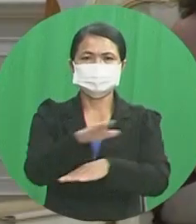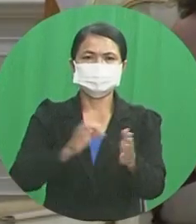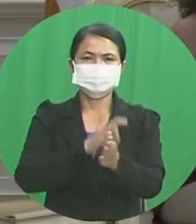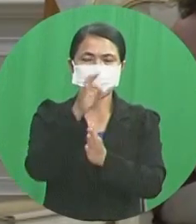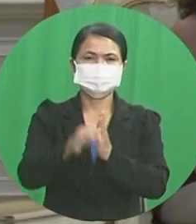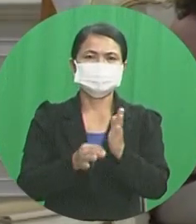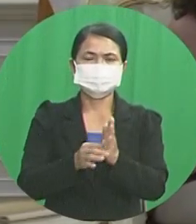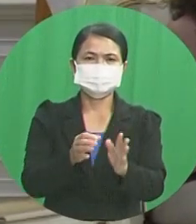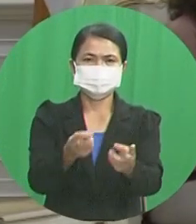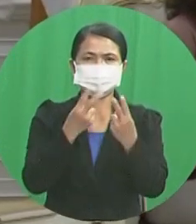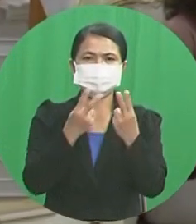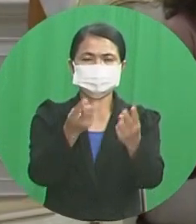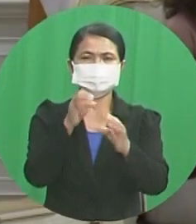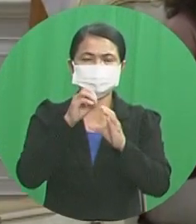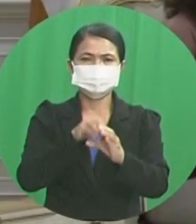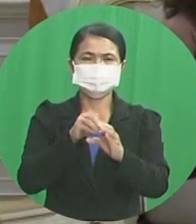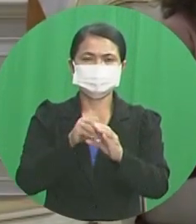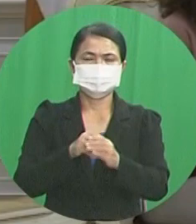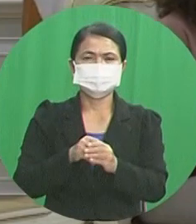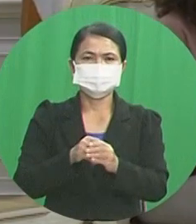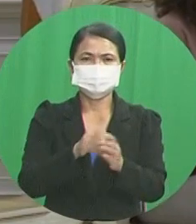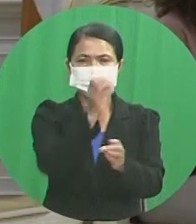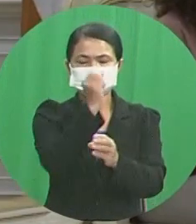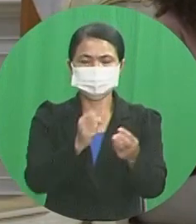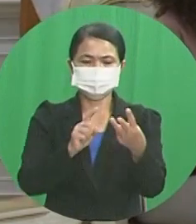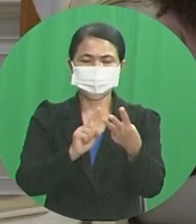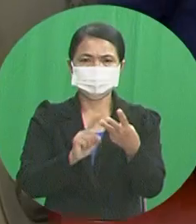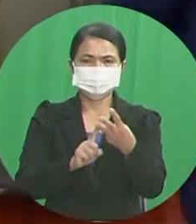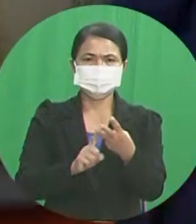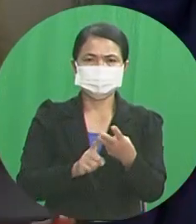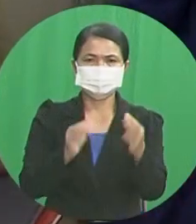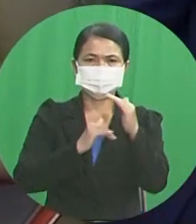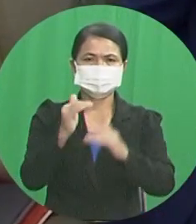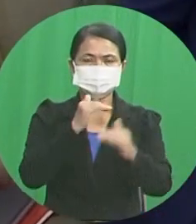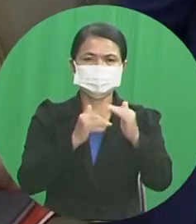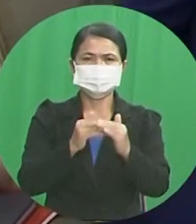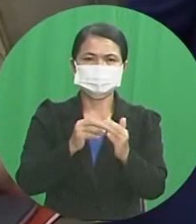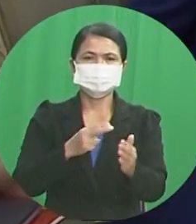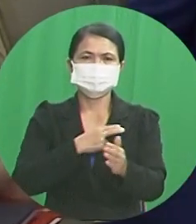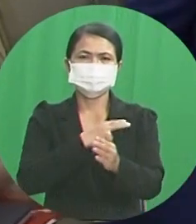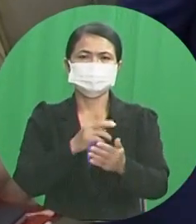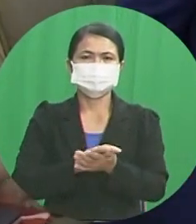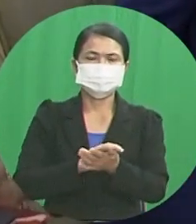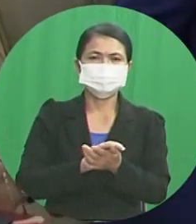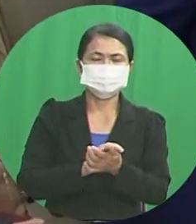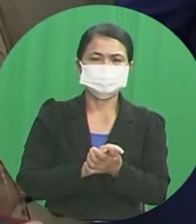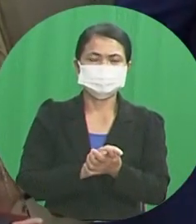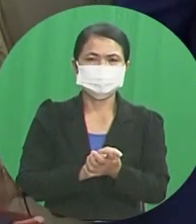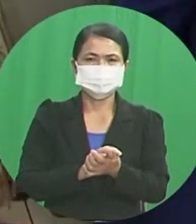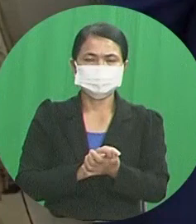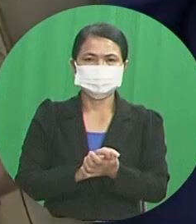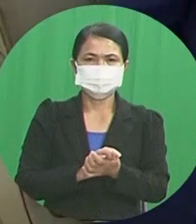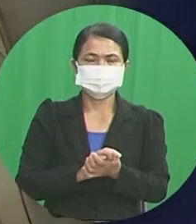ស័យសម្រាប់តាក់ទាញការវិនិយោគនិងសសរស្តម្ភទី3ការកសាងភាពធន់